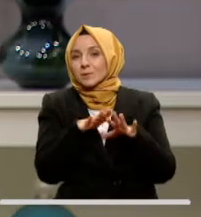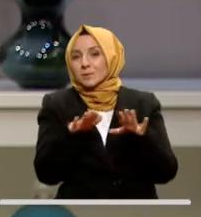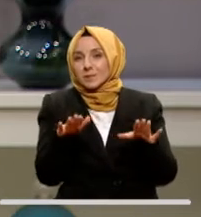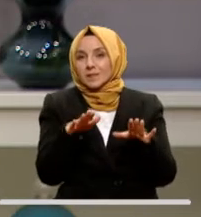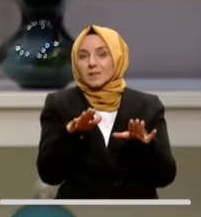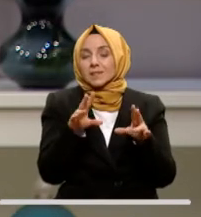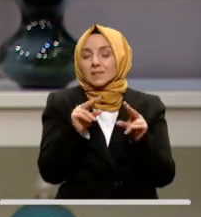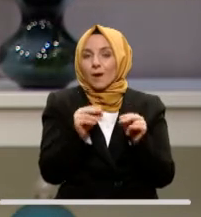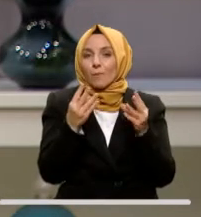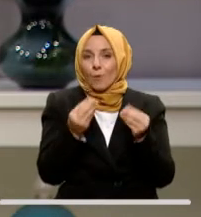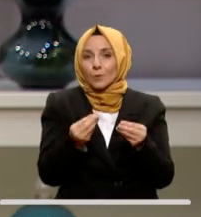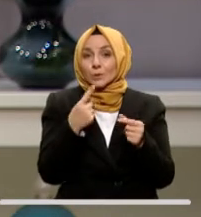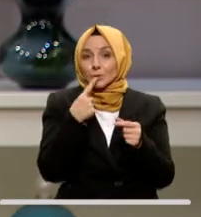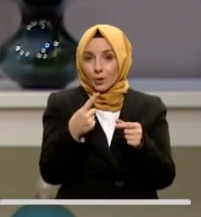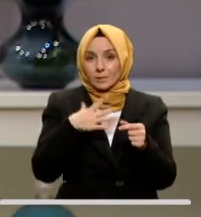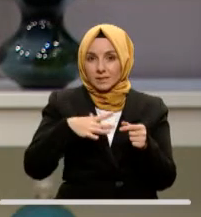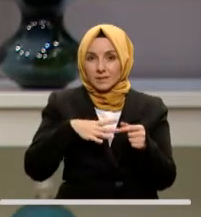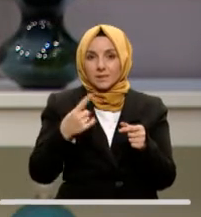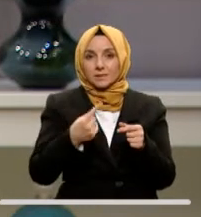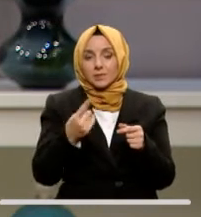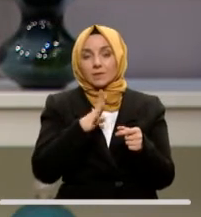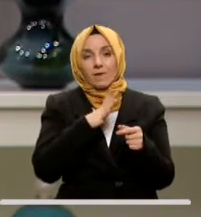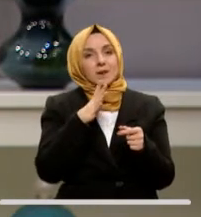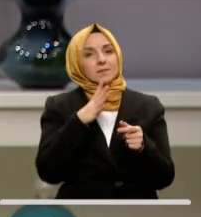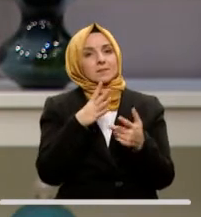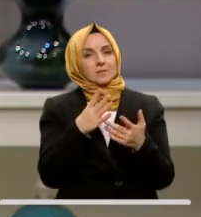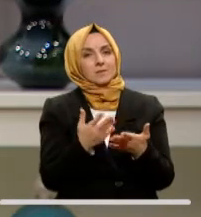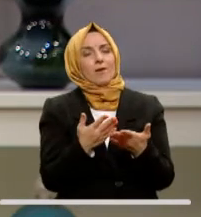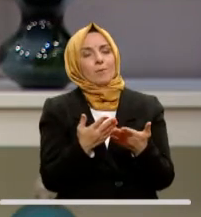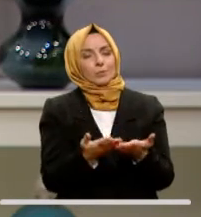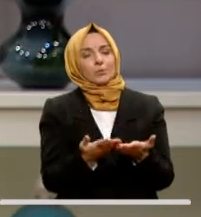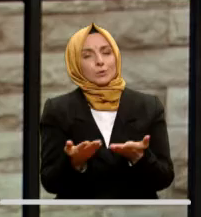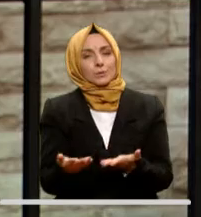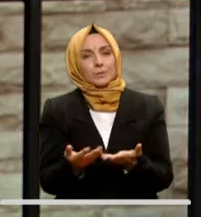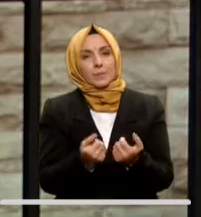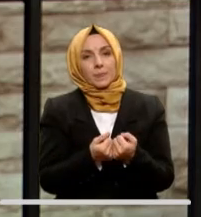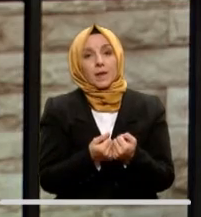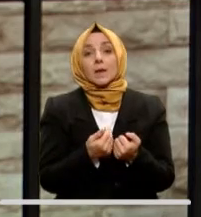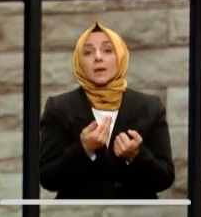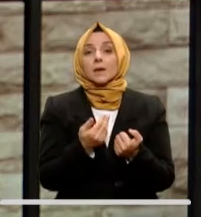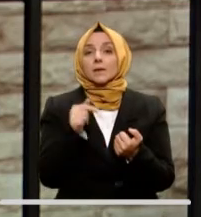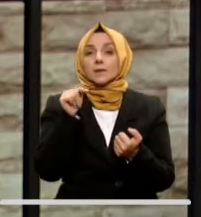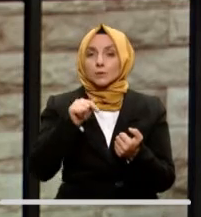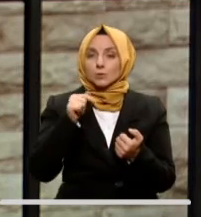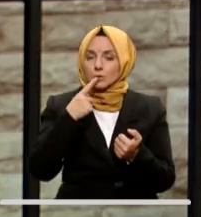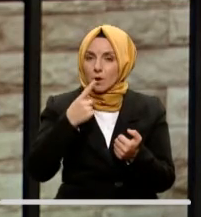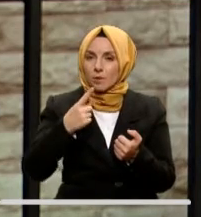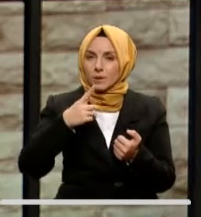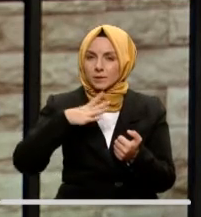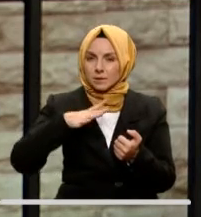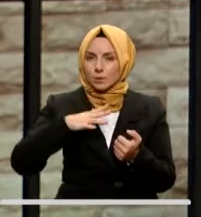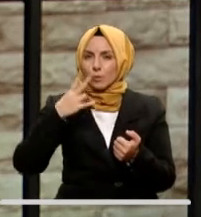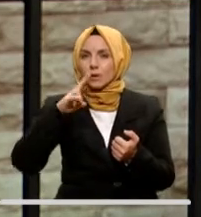tamamladık Eğer Değnek istediğiniz bir şey varsa şunu atladık diyorsanız rica edeyim ben sadece şunu ifade edeyim